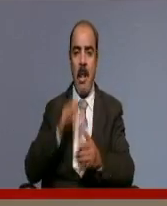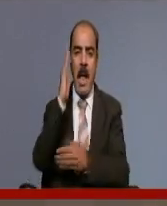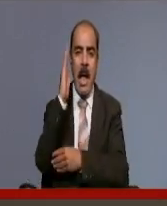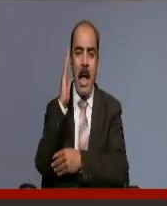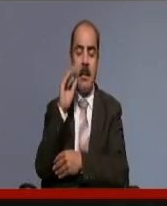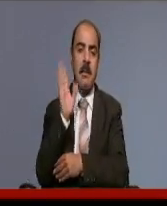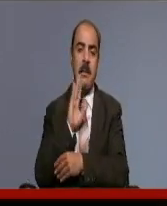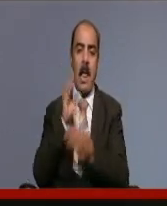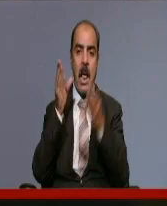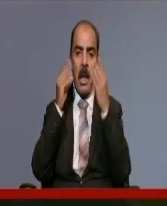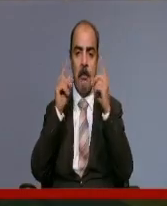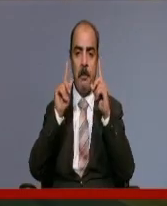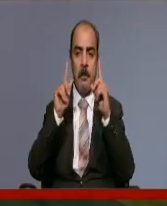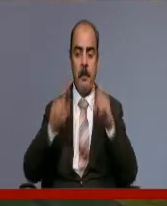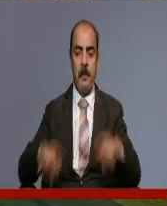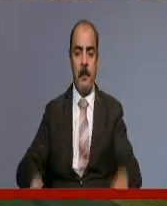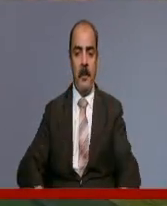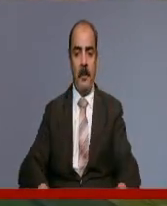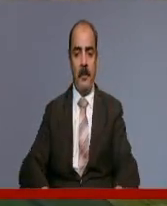علم